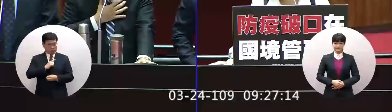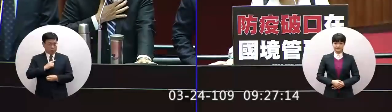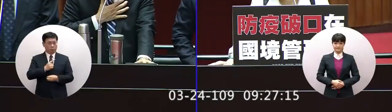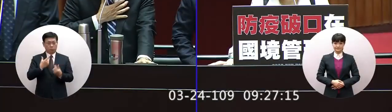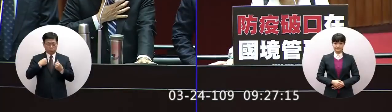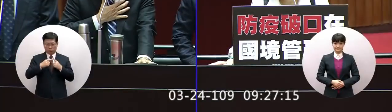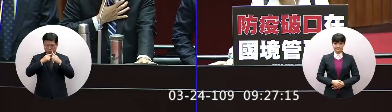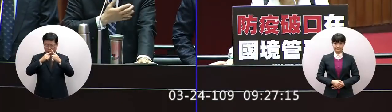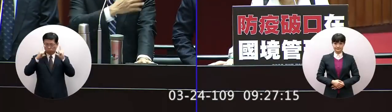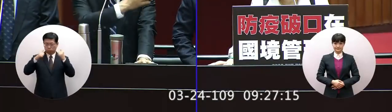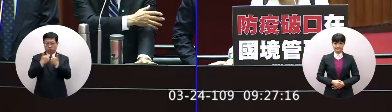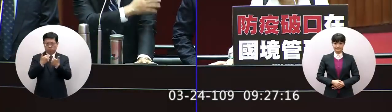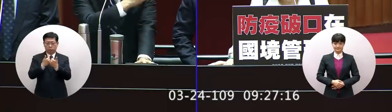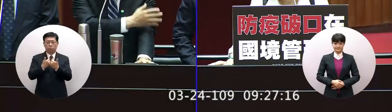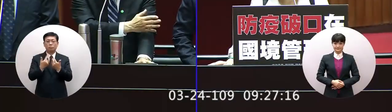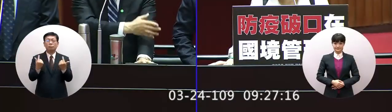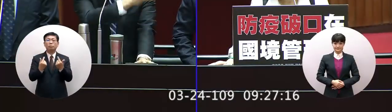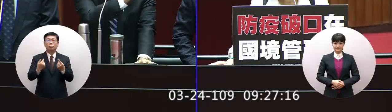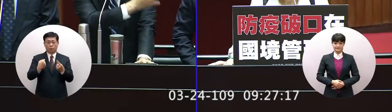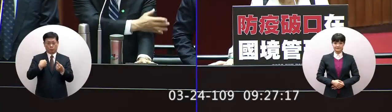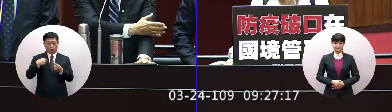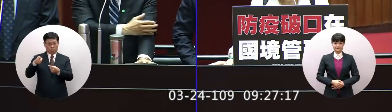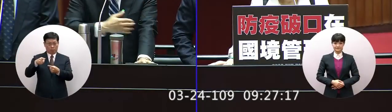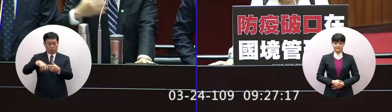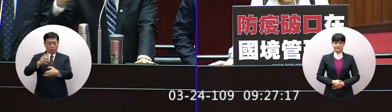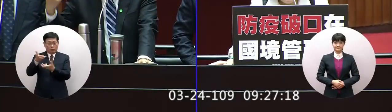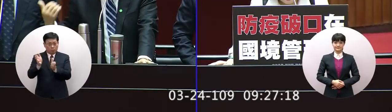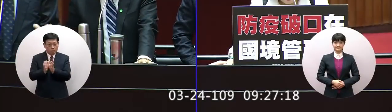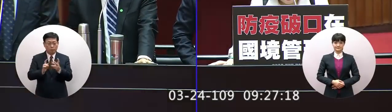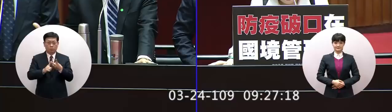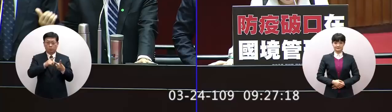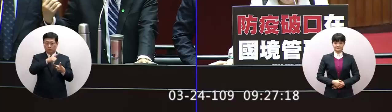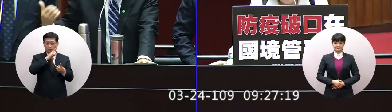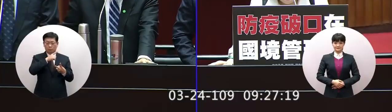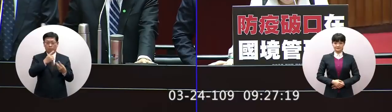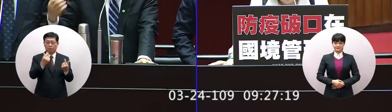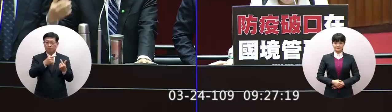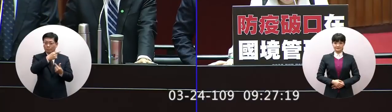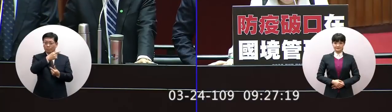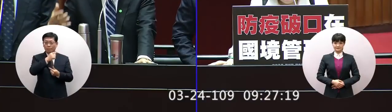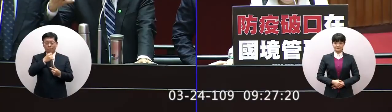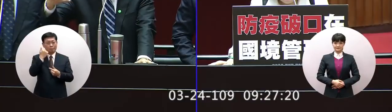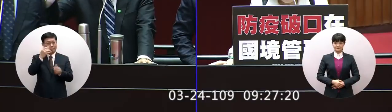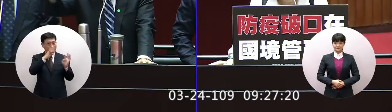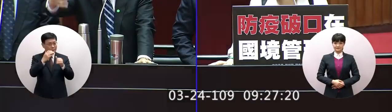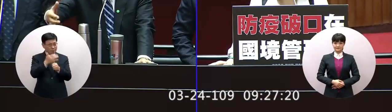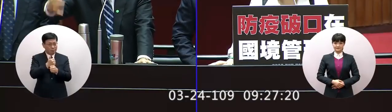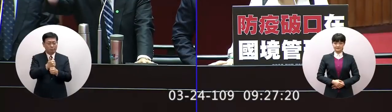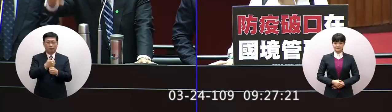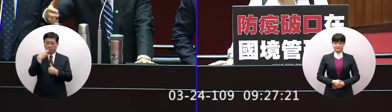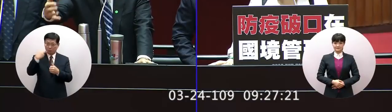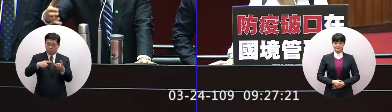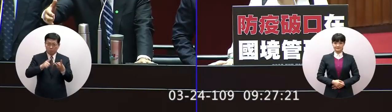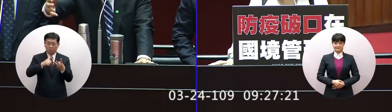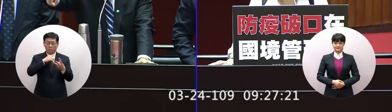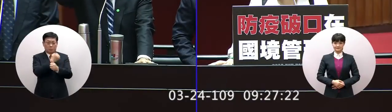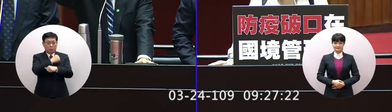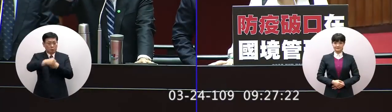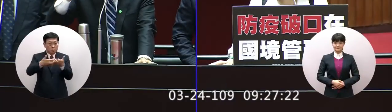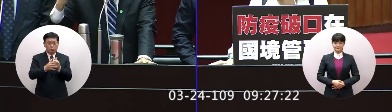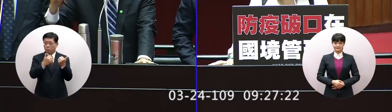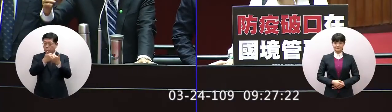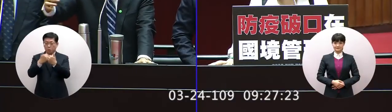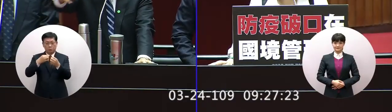己都亲自主持，包括我们内政部，我们包括我们海巡署，甚至于包括劳动